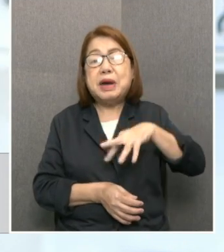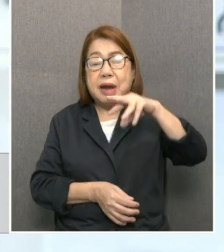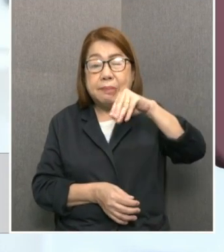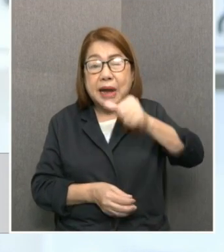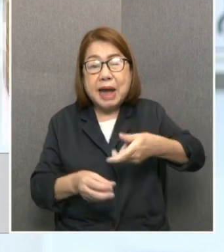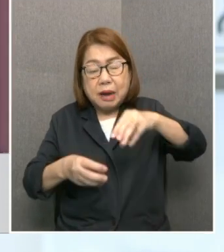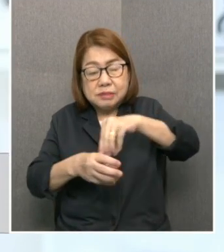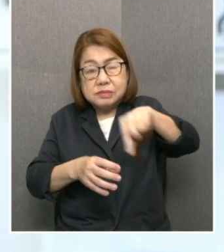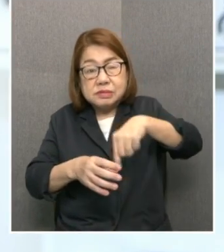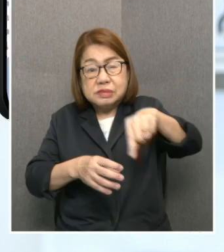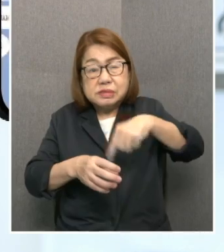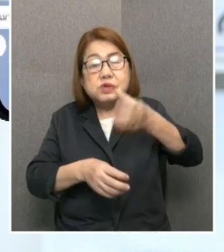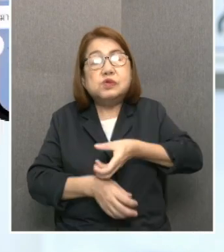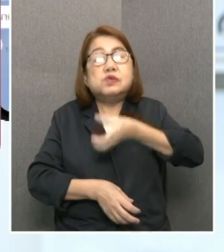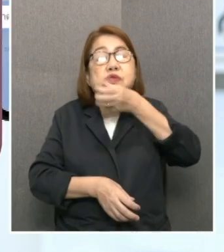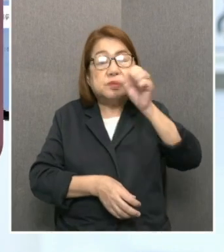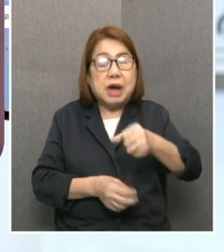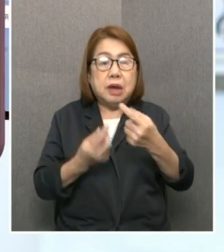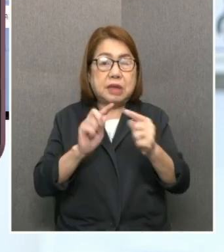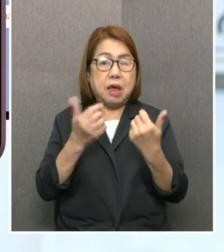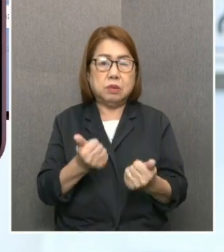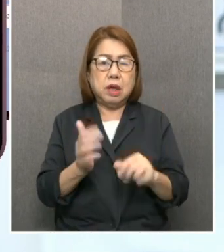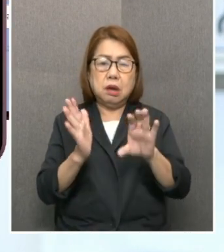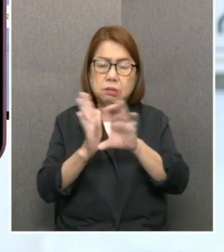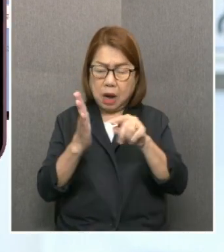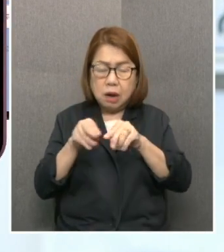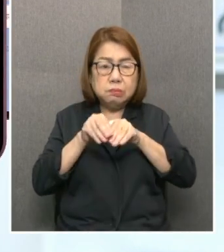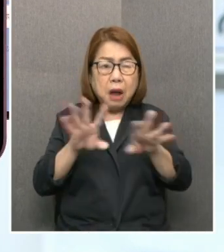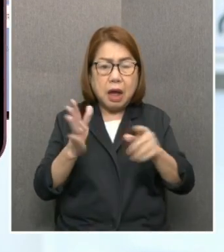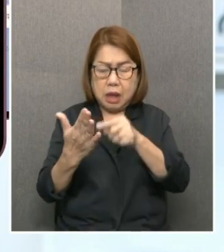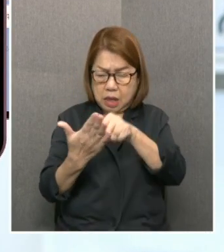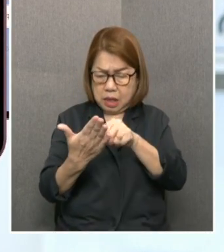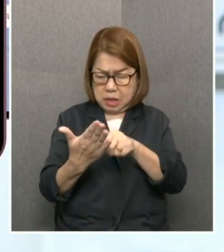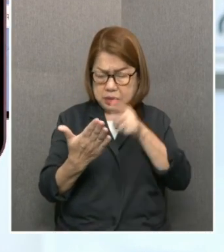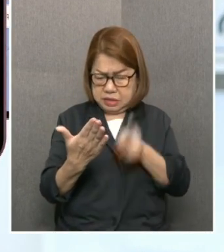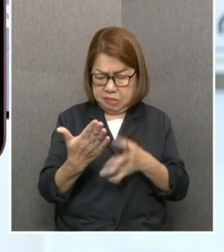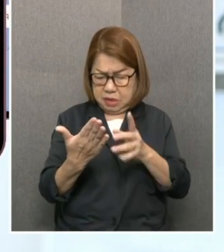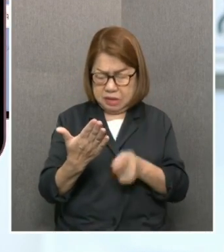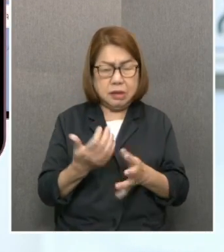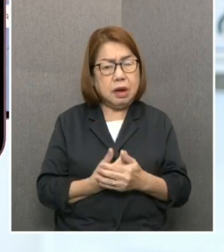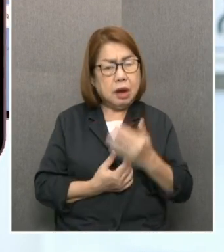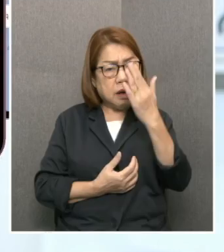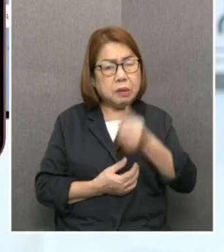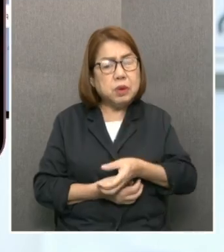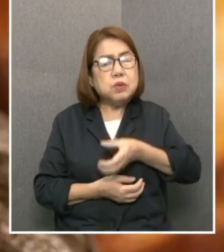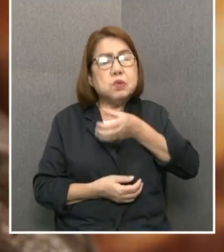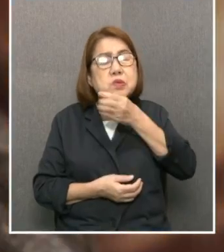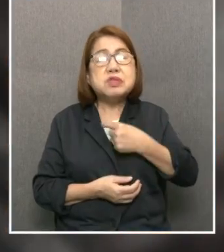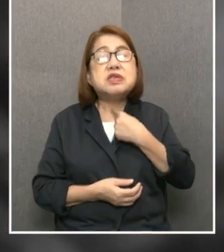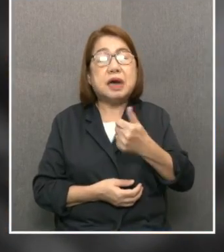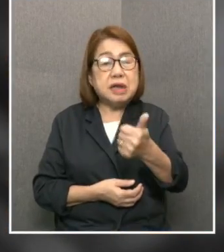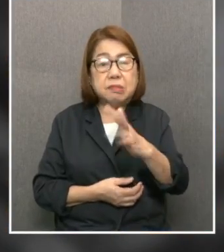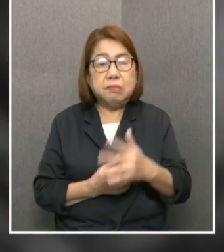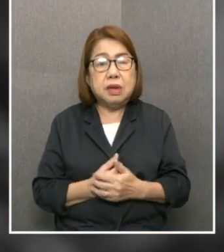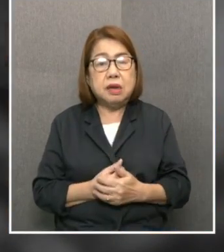ขึ้นแต่ว่าล่าสุดค่ะมีคนออกมาแชร์นะคะว่าข้อมูลนี้ค่ะไม่เป็นความจริงการกินินแบบนี้ไม่ได้ทำให้เราเสียงดีแล้วก็เกิด